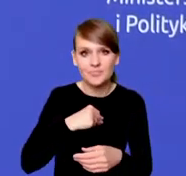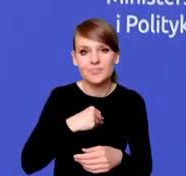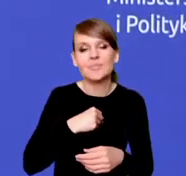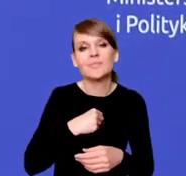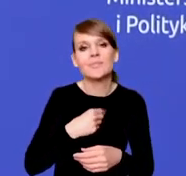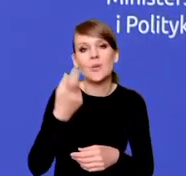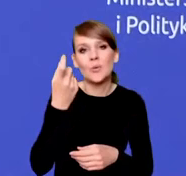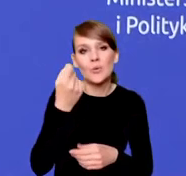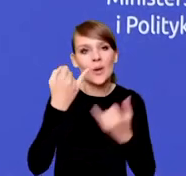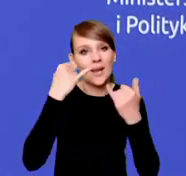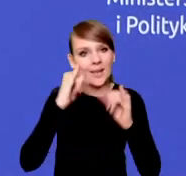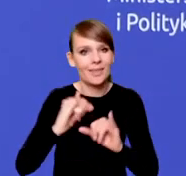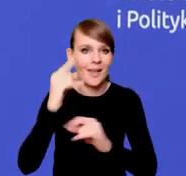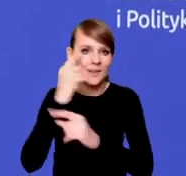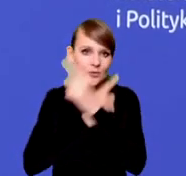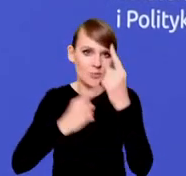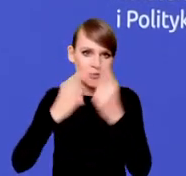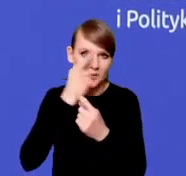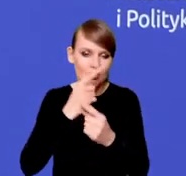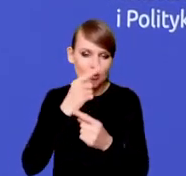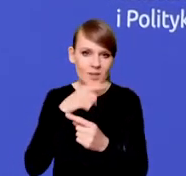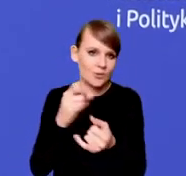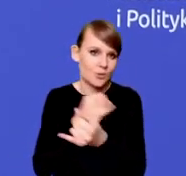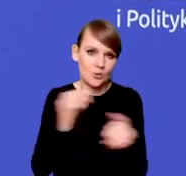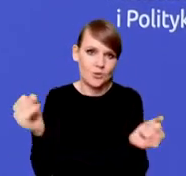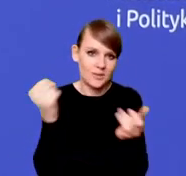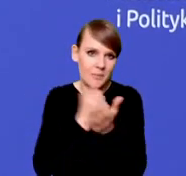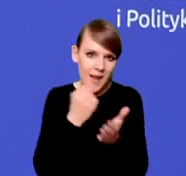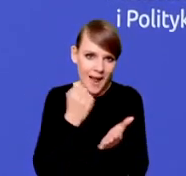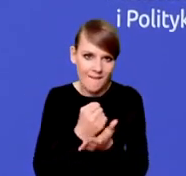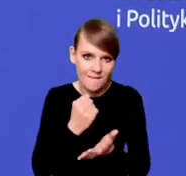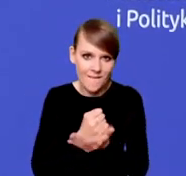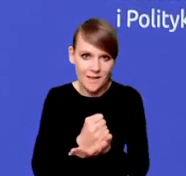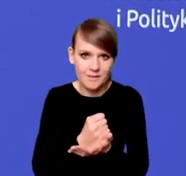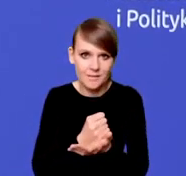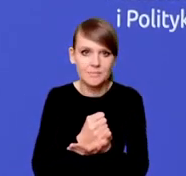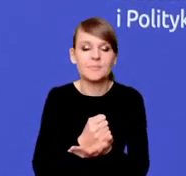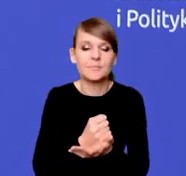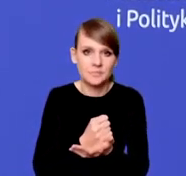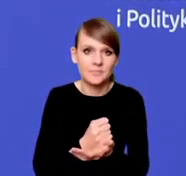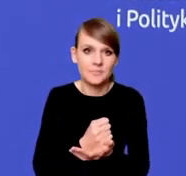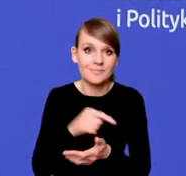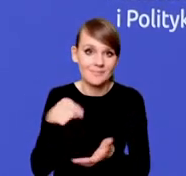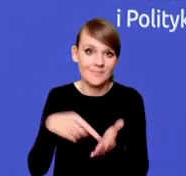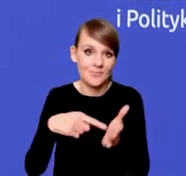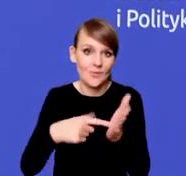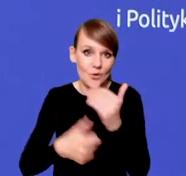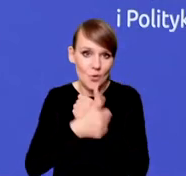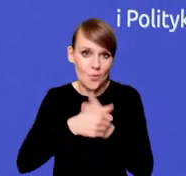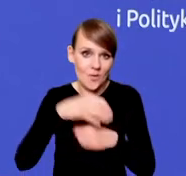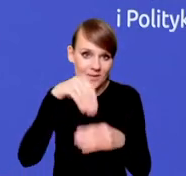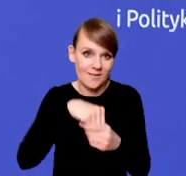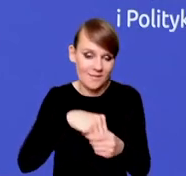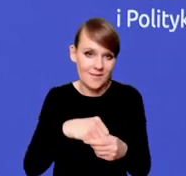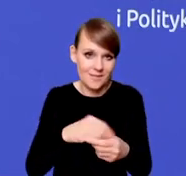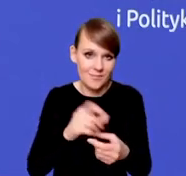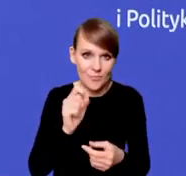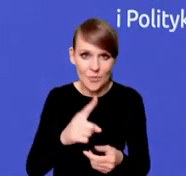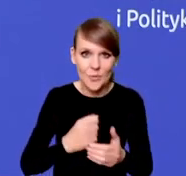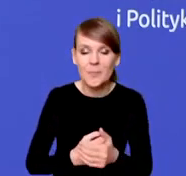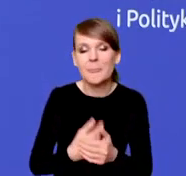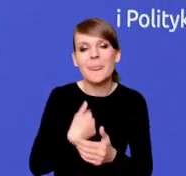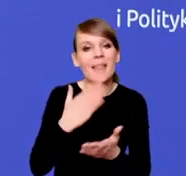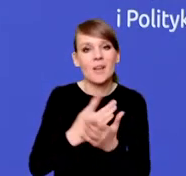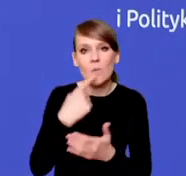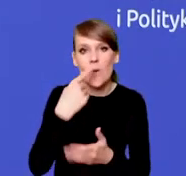inny pogląd na wiele spraw, które w takich dokumentach są rozstrzygane. Ja tylko Państwu powiem, że